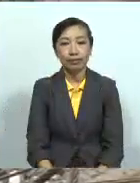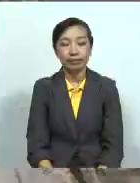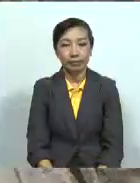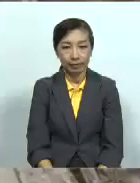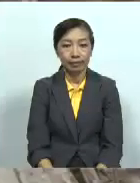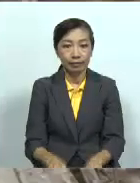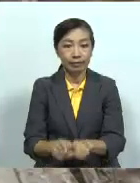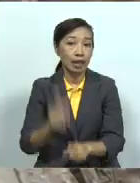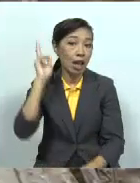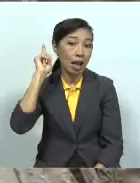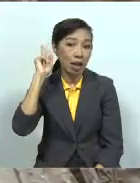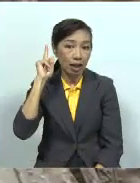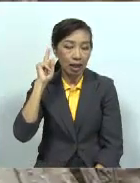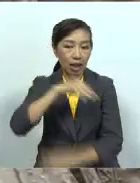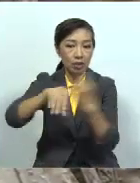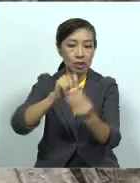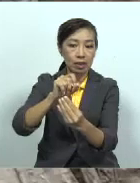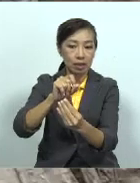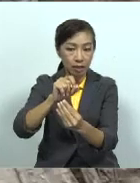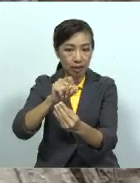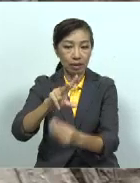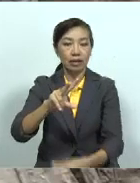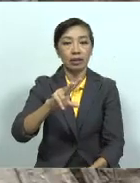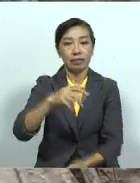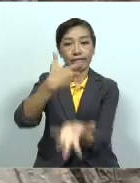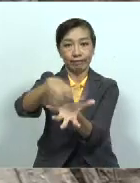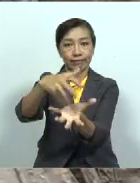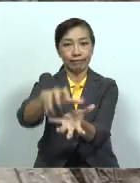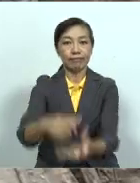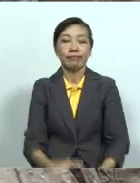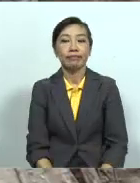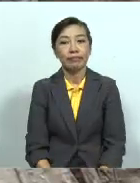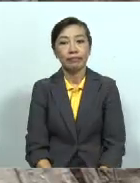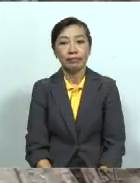ลชาติจินตนาทิพยรัตน์กุลทีมข่าวเศรษฐกิจรายงาน